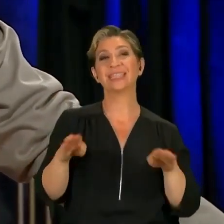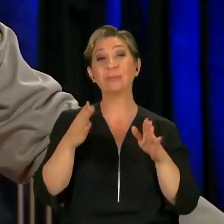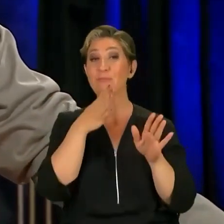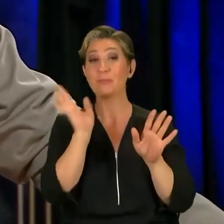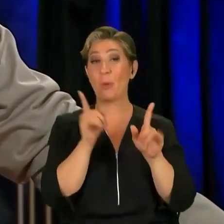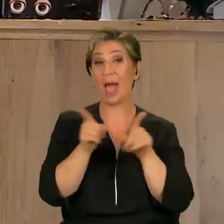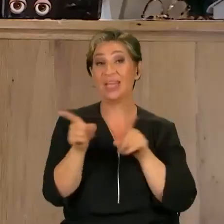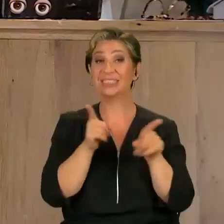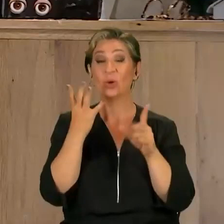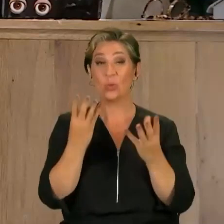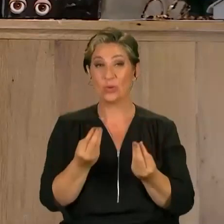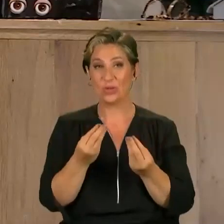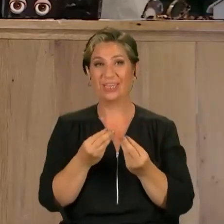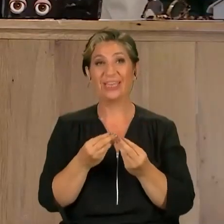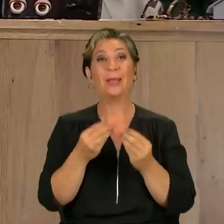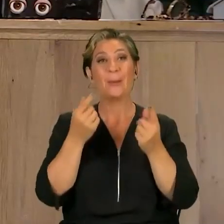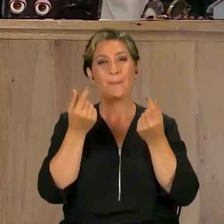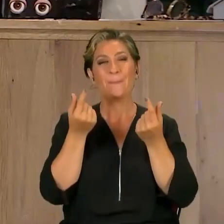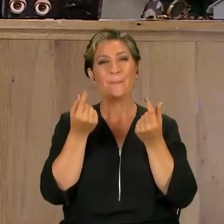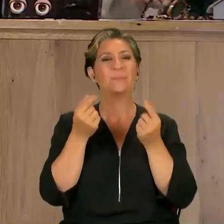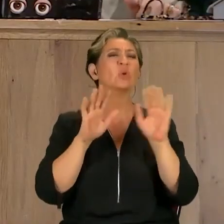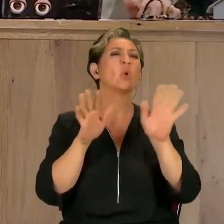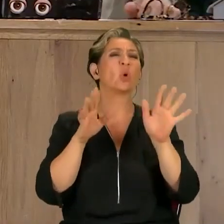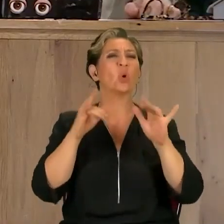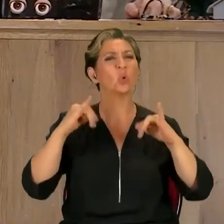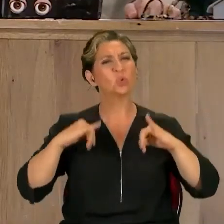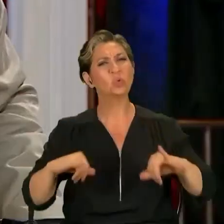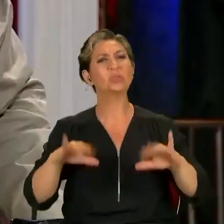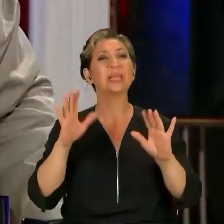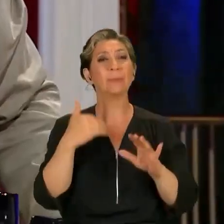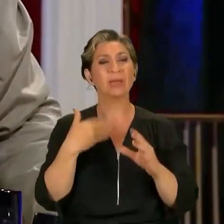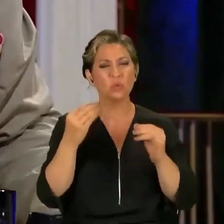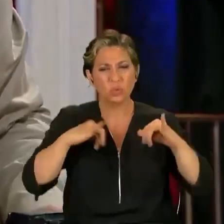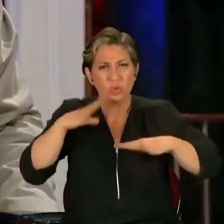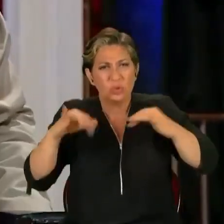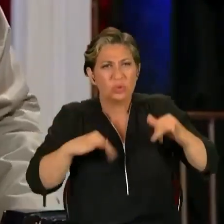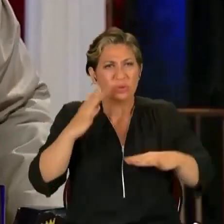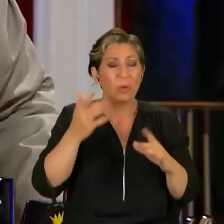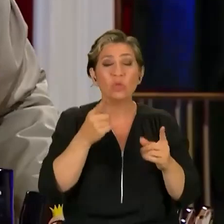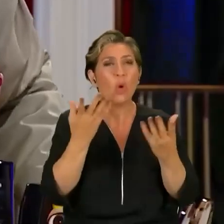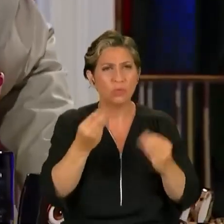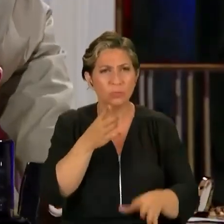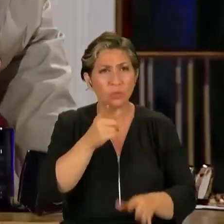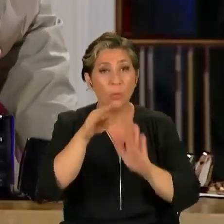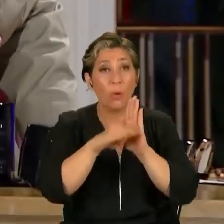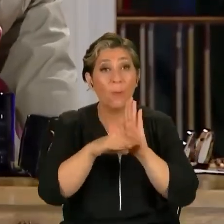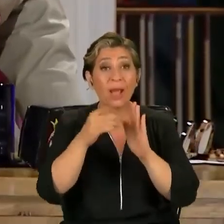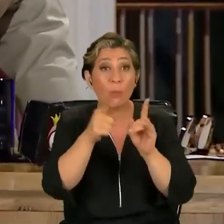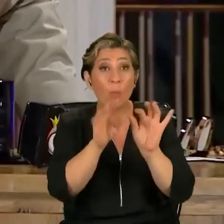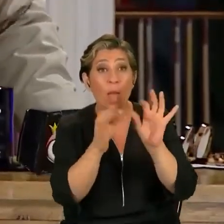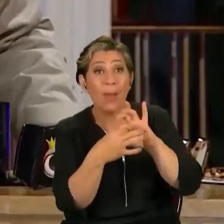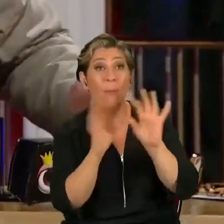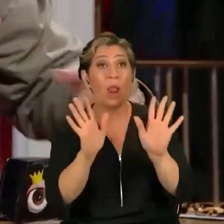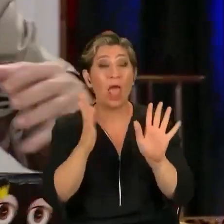dinginleştim mi? Onu bilmiyorum ama biraz yok o huzur muzur falan diye. Ben çok huzursuzum ama bu ne oldu biliyor musun? Programın